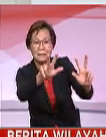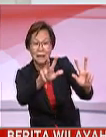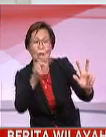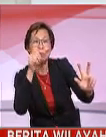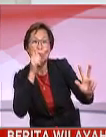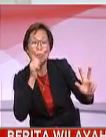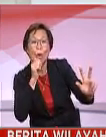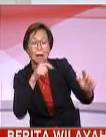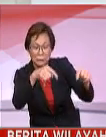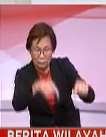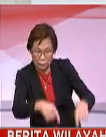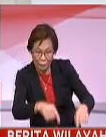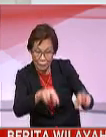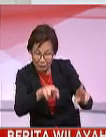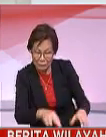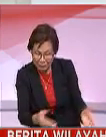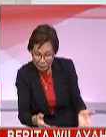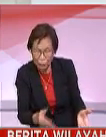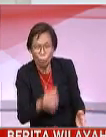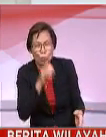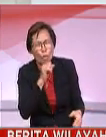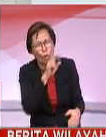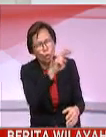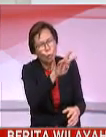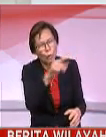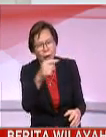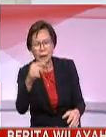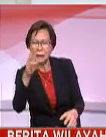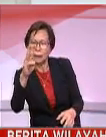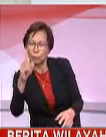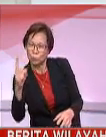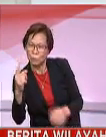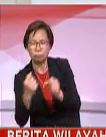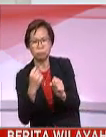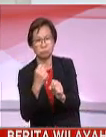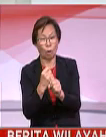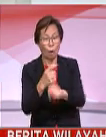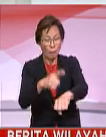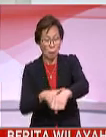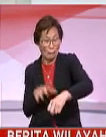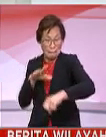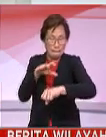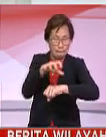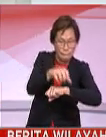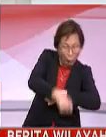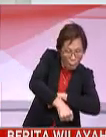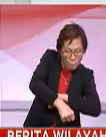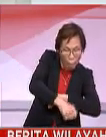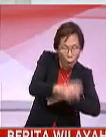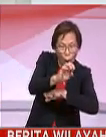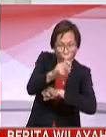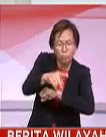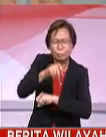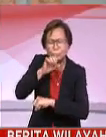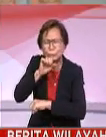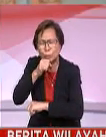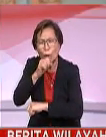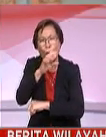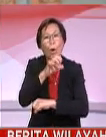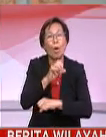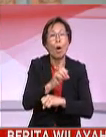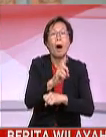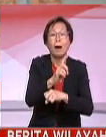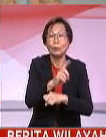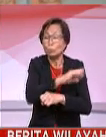tempatan berusia antara 24 hingga 61 tahun. Ketika serbuan menerusi Ops Limau atau Ops